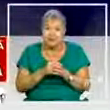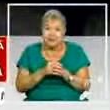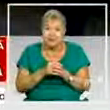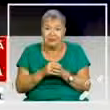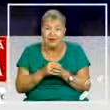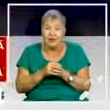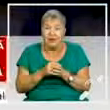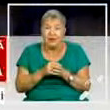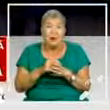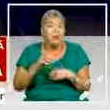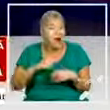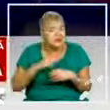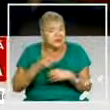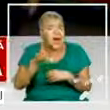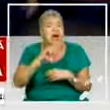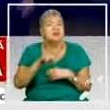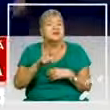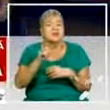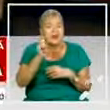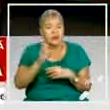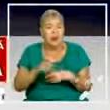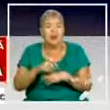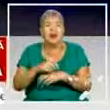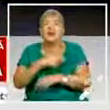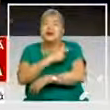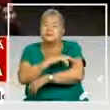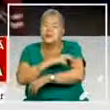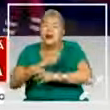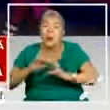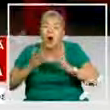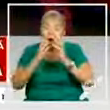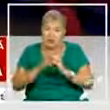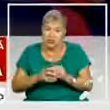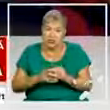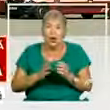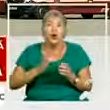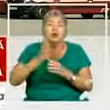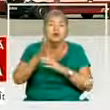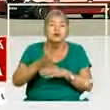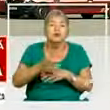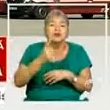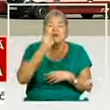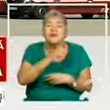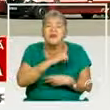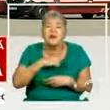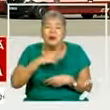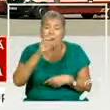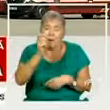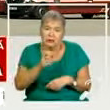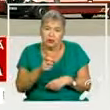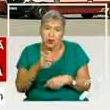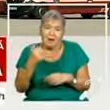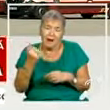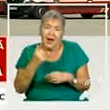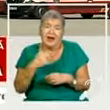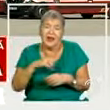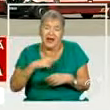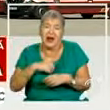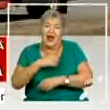mai sunt și la Spitalul de Arș. Acolo a fost transferat unul dintre, practic singurul pacient care era la